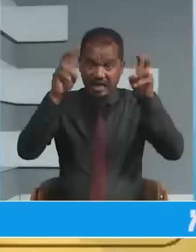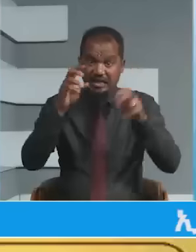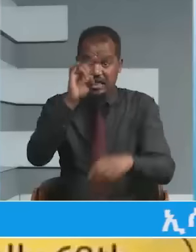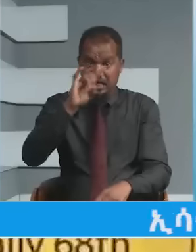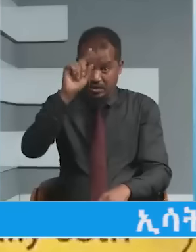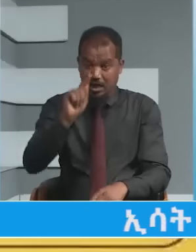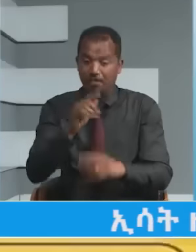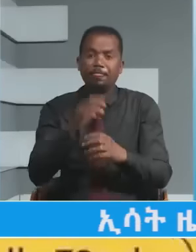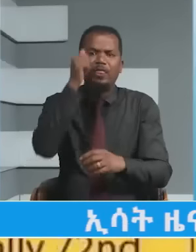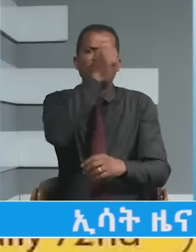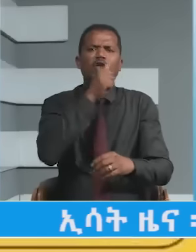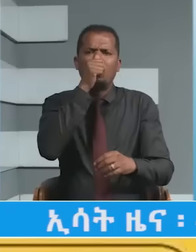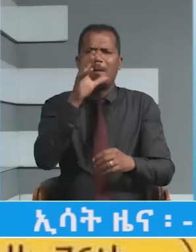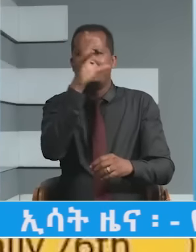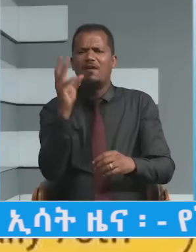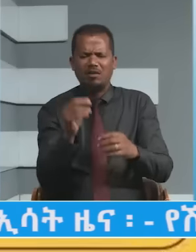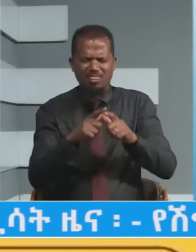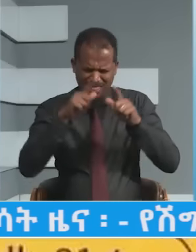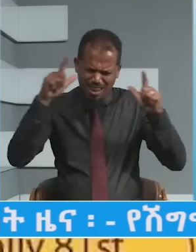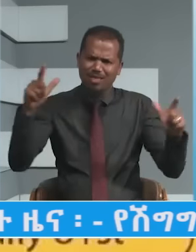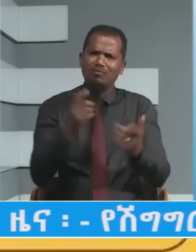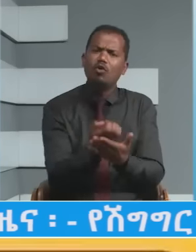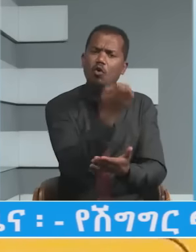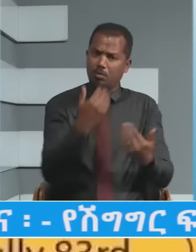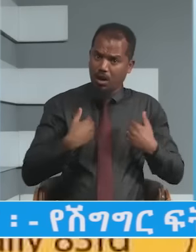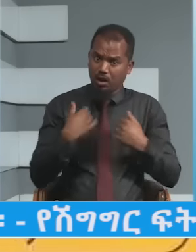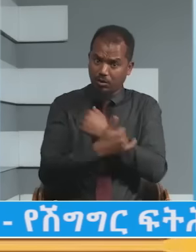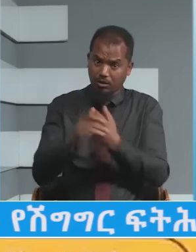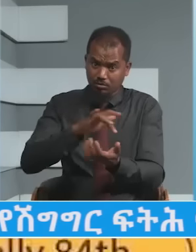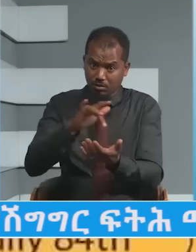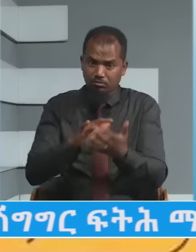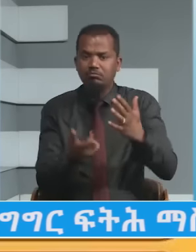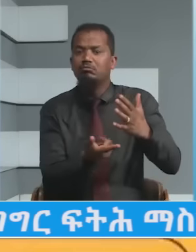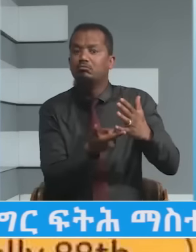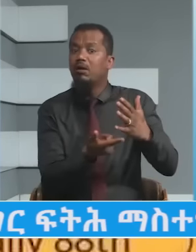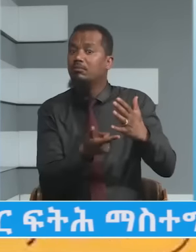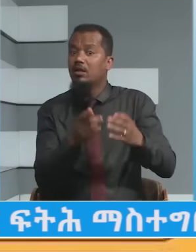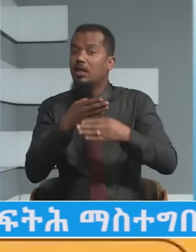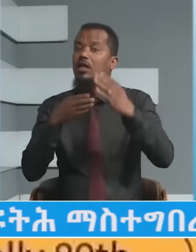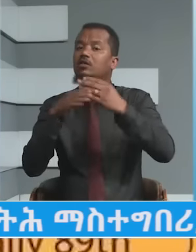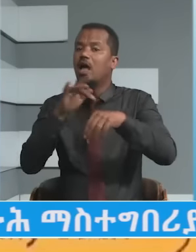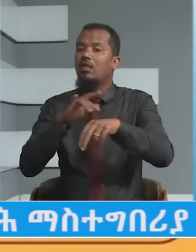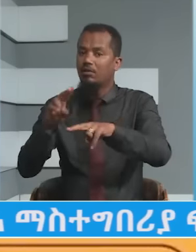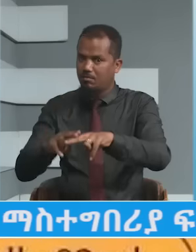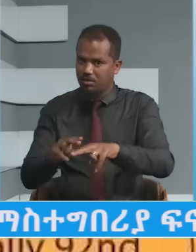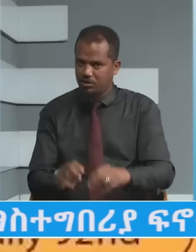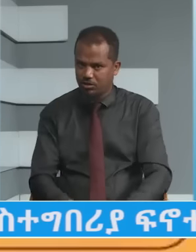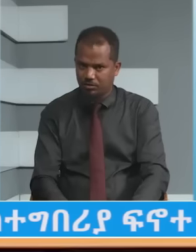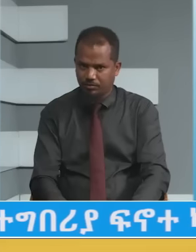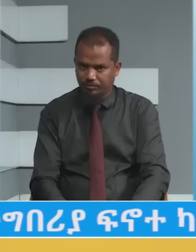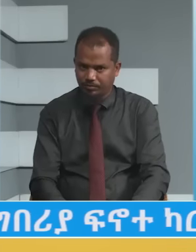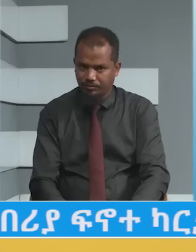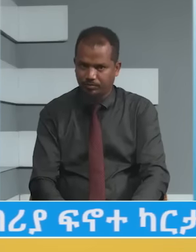አርዕስተ ዜና ኢትዮጵያ በአፍሪካ ትልቅ ኢኮኖሚ ካላቸው ሀገራት መካከል በአምስተኛ ደረጃ ላይ ተቀመጠች።